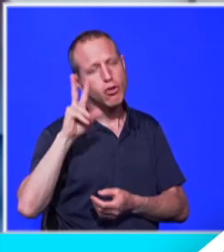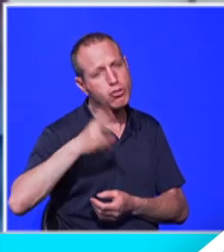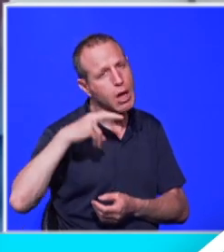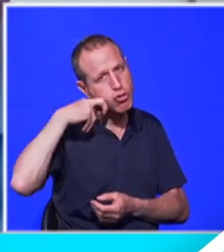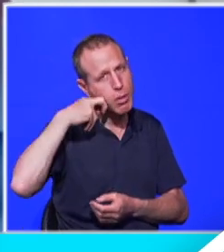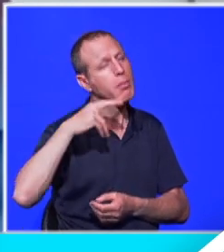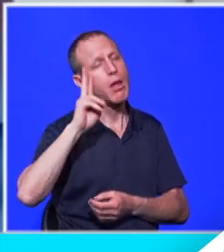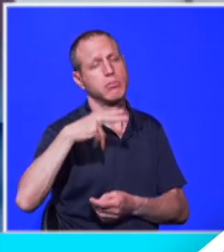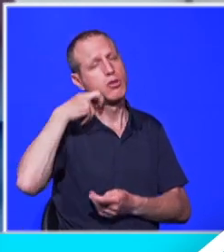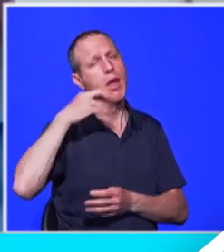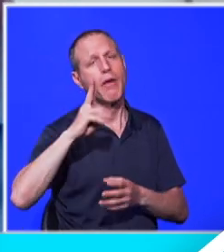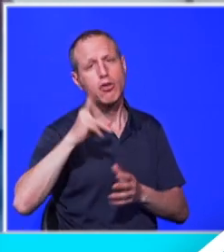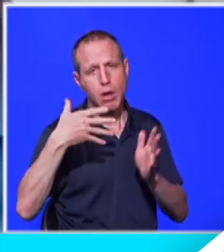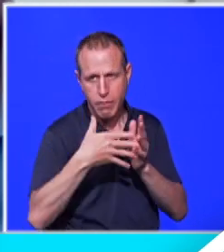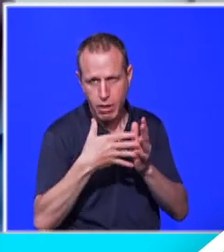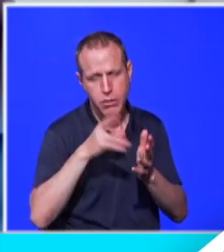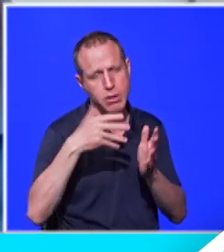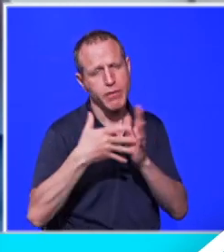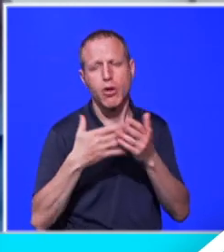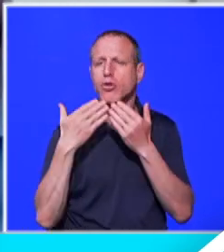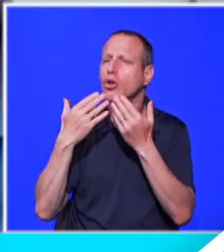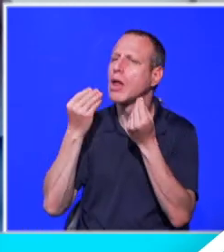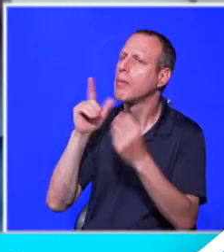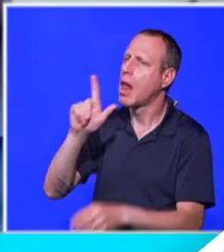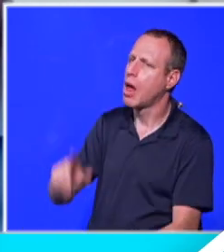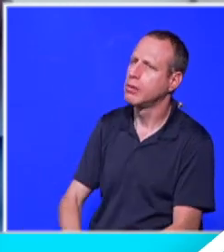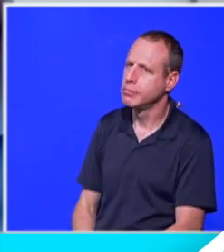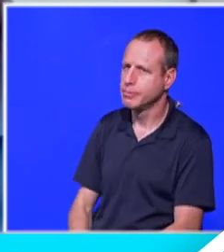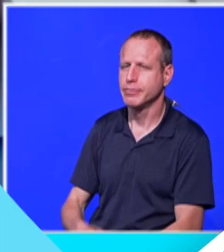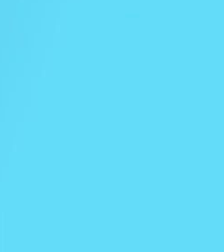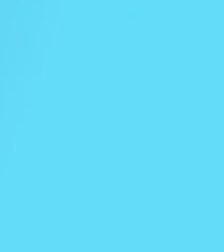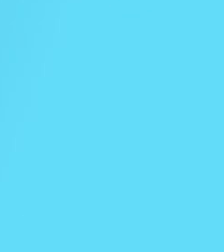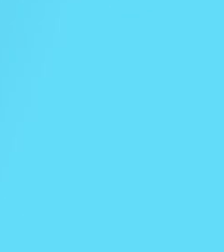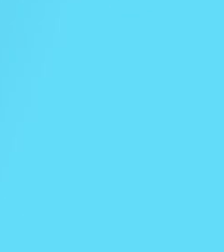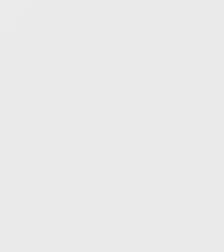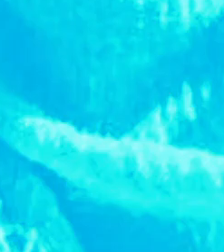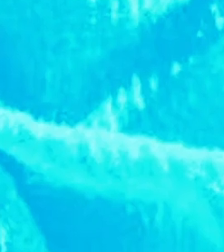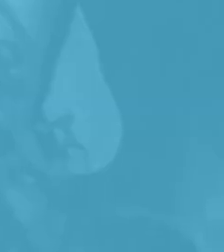לשבח, ואחד שצריך לבקר, צריך לבקר. תודה רבה לך. תודה לך.